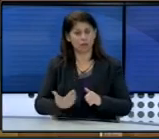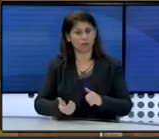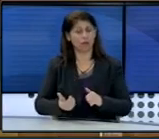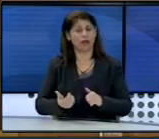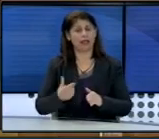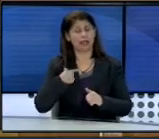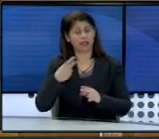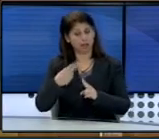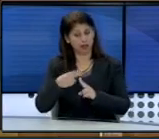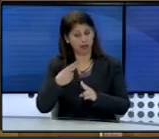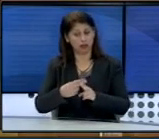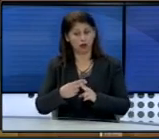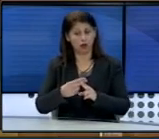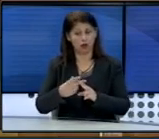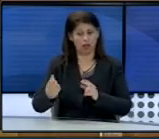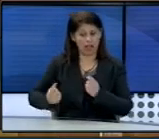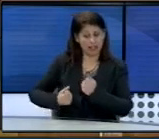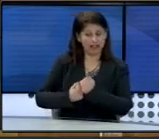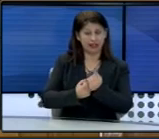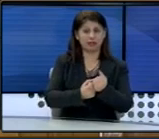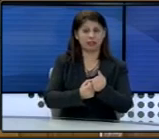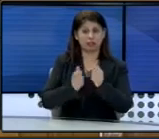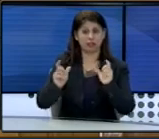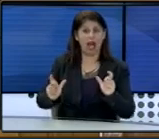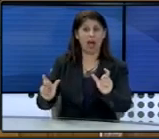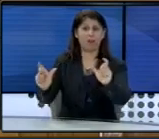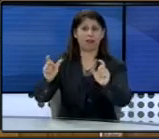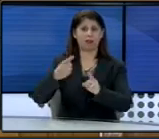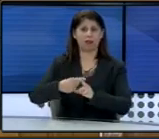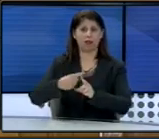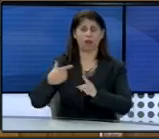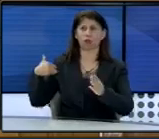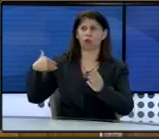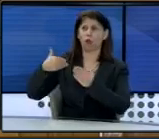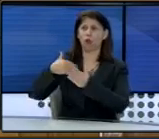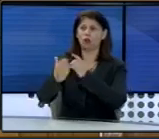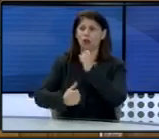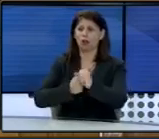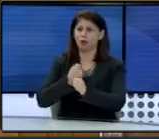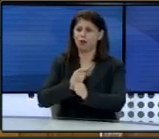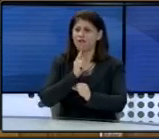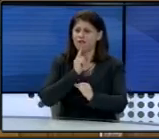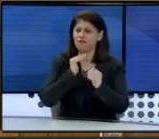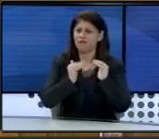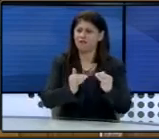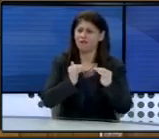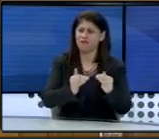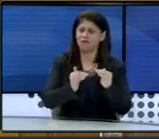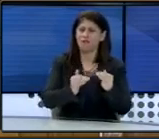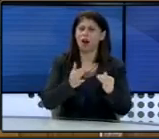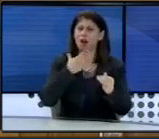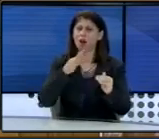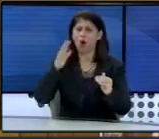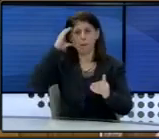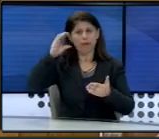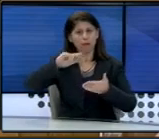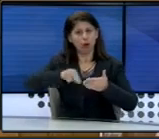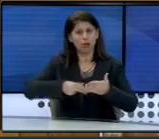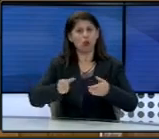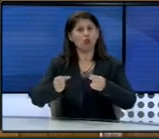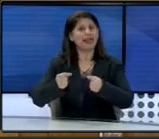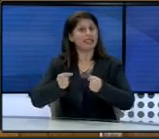δύναμης της χώρας, ειδικά μετά από τόσα χρόνια στασιμότητας λόγω των μνημονίων